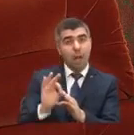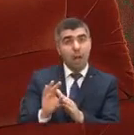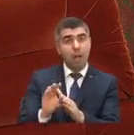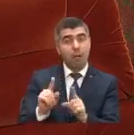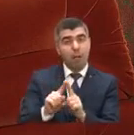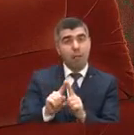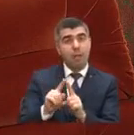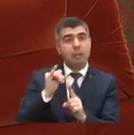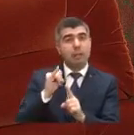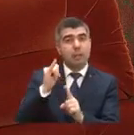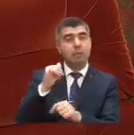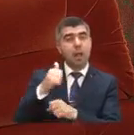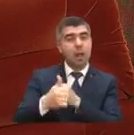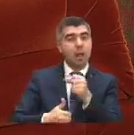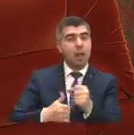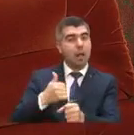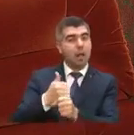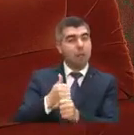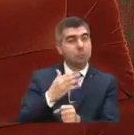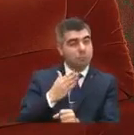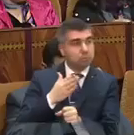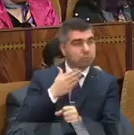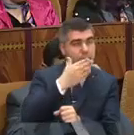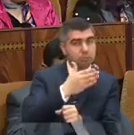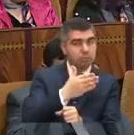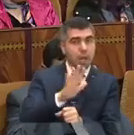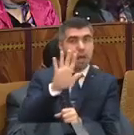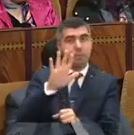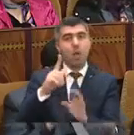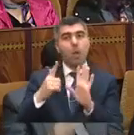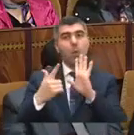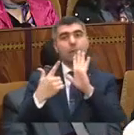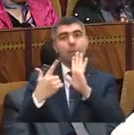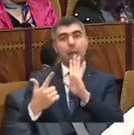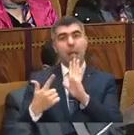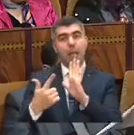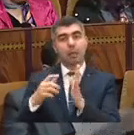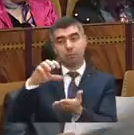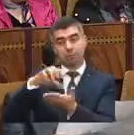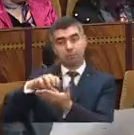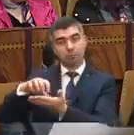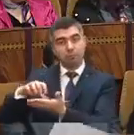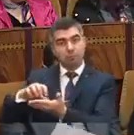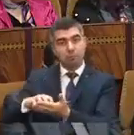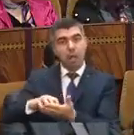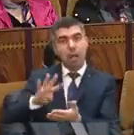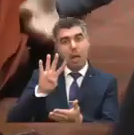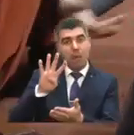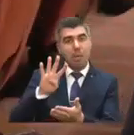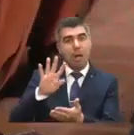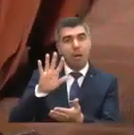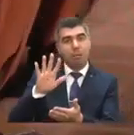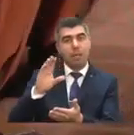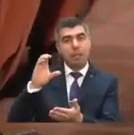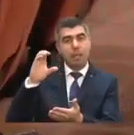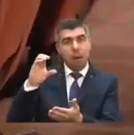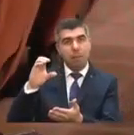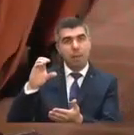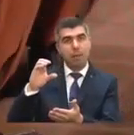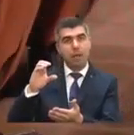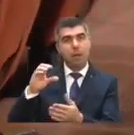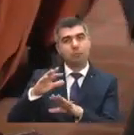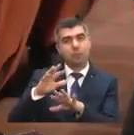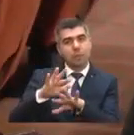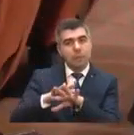كل سنه لهذ المراكز. عندنا 75 مركز، عندنا واحد الربعه ولا خمسه اللي هما مركزين الدار البيضاء بالاساس، شويه